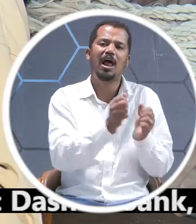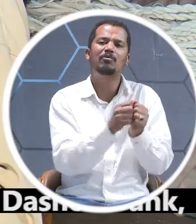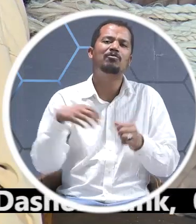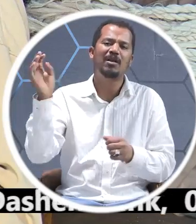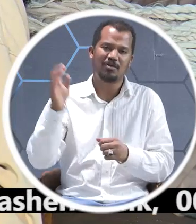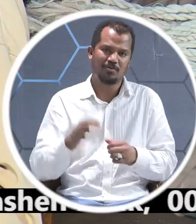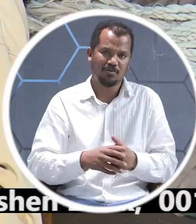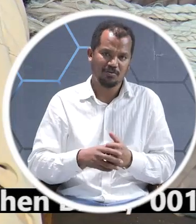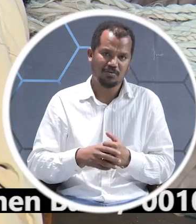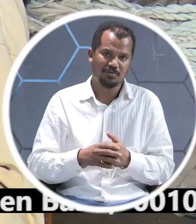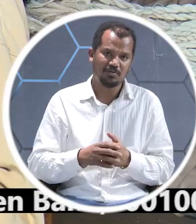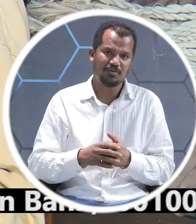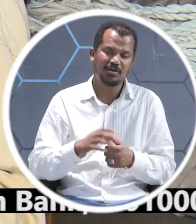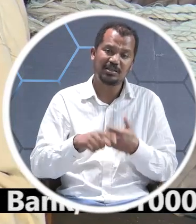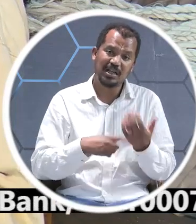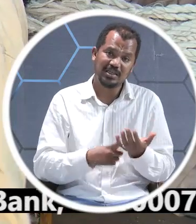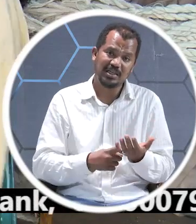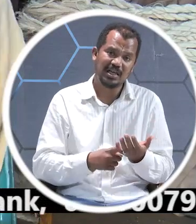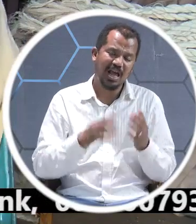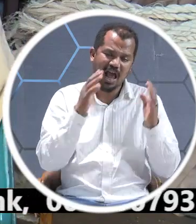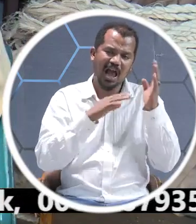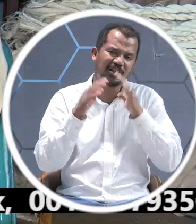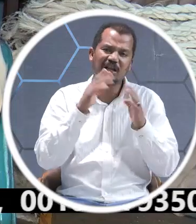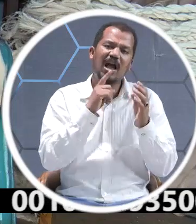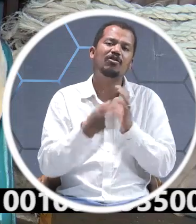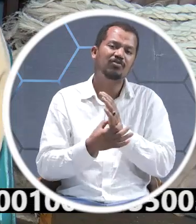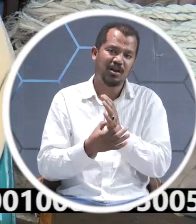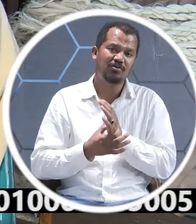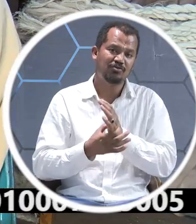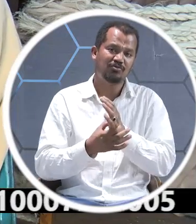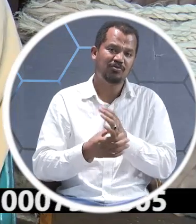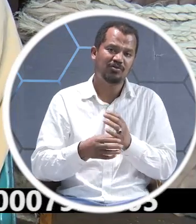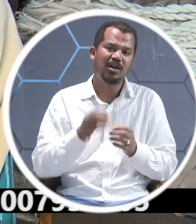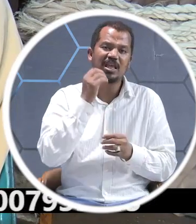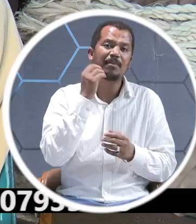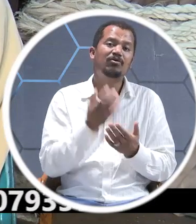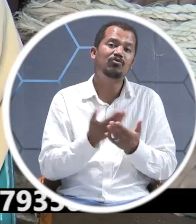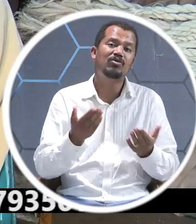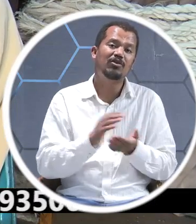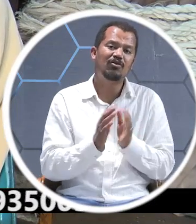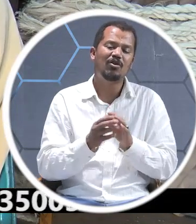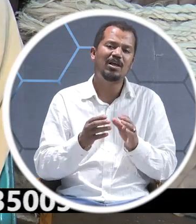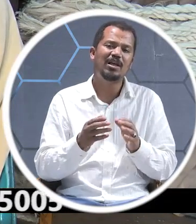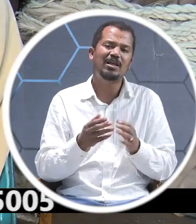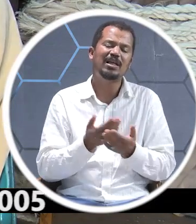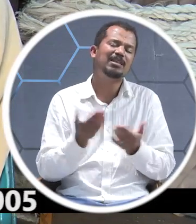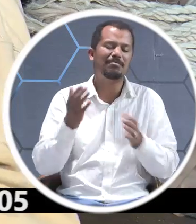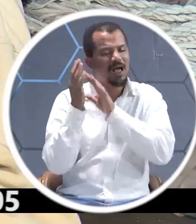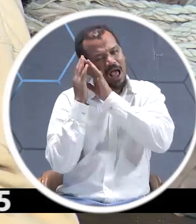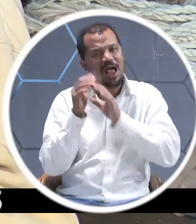كمان نشوف حالنا بكر سلازي أشتغل في الترانسبورت مثلاً يبي كود يسرونا النادر من